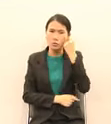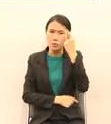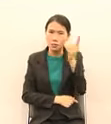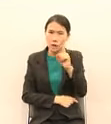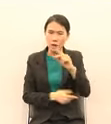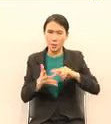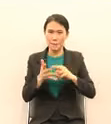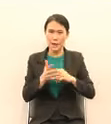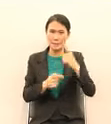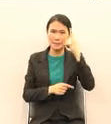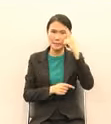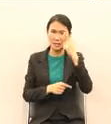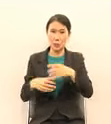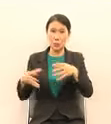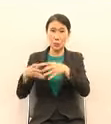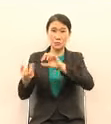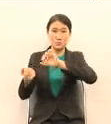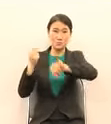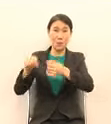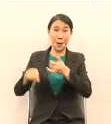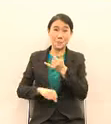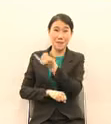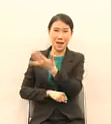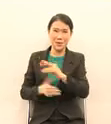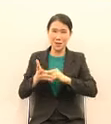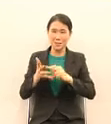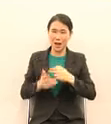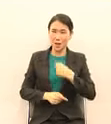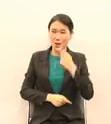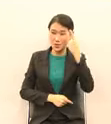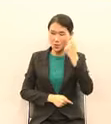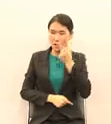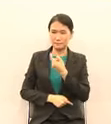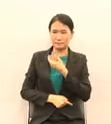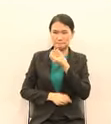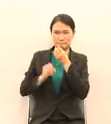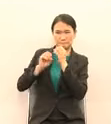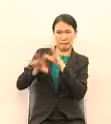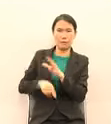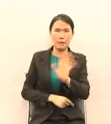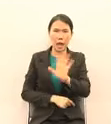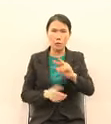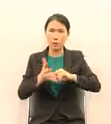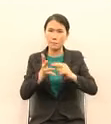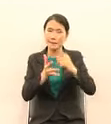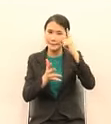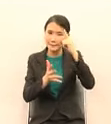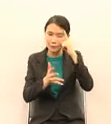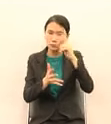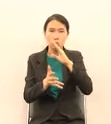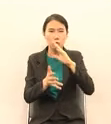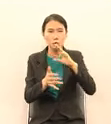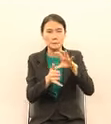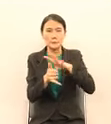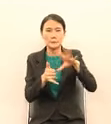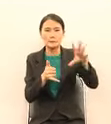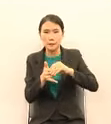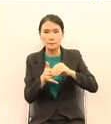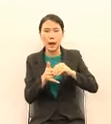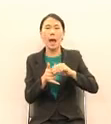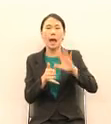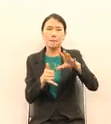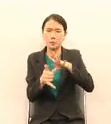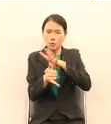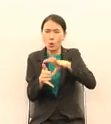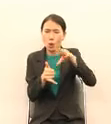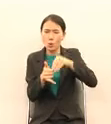อย่าไปเบรมเขานะคนเหล่านี้ก็คือติดมาก็คือเป็นผู้ป่วยโควิด-19